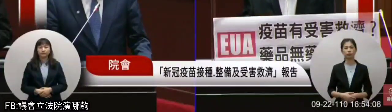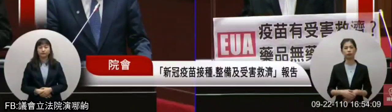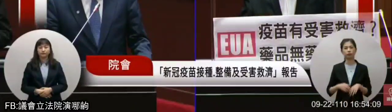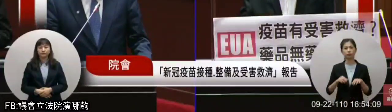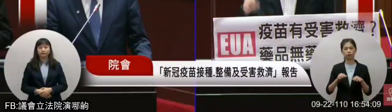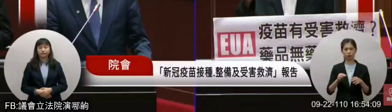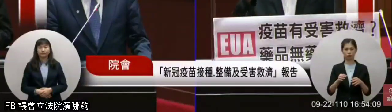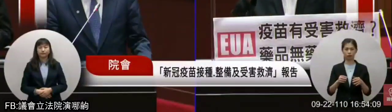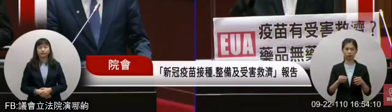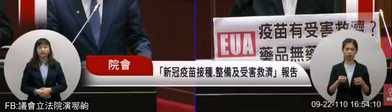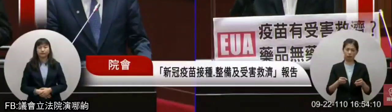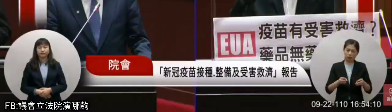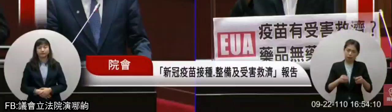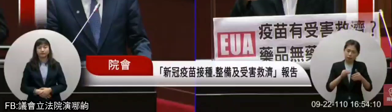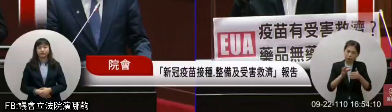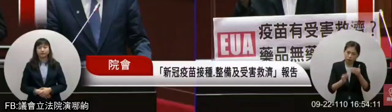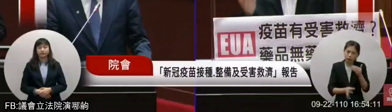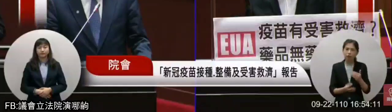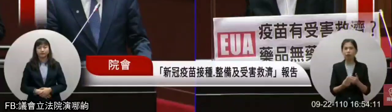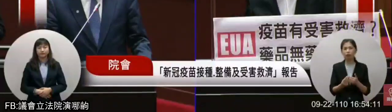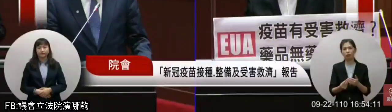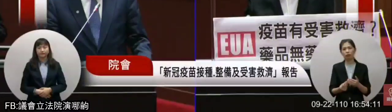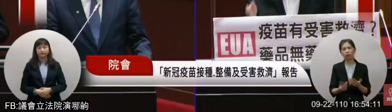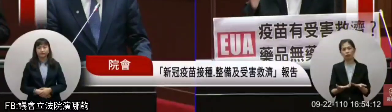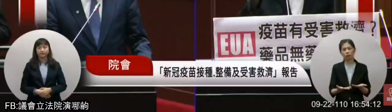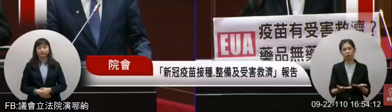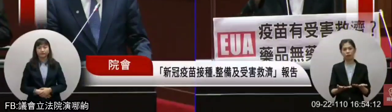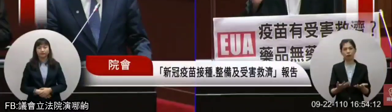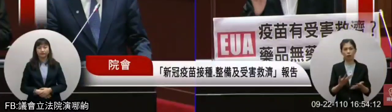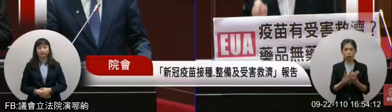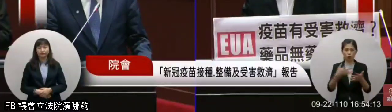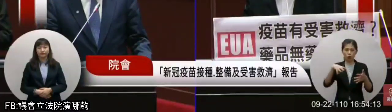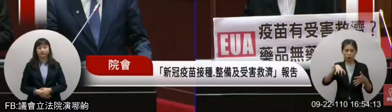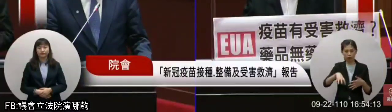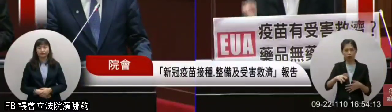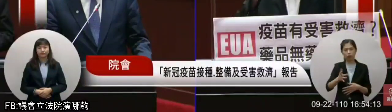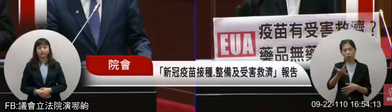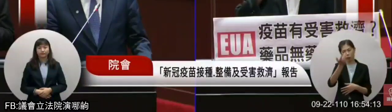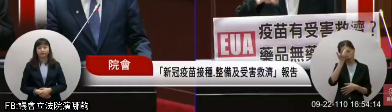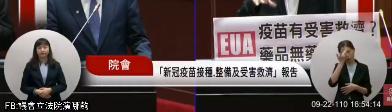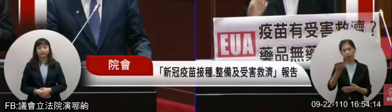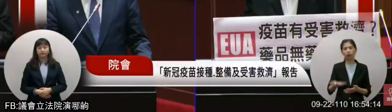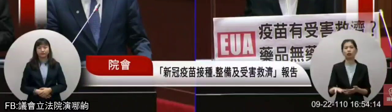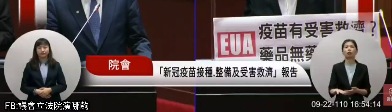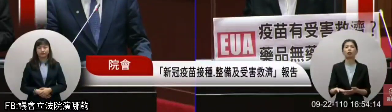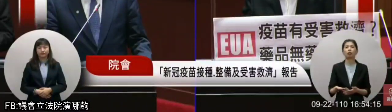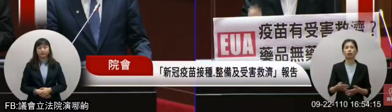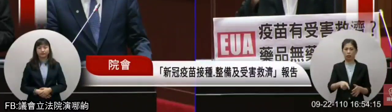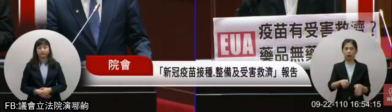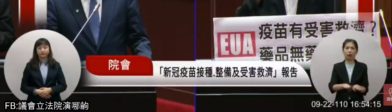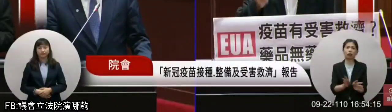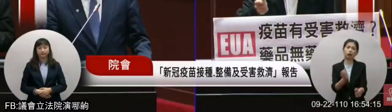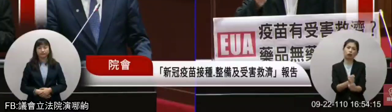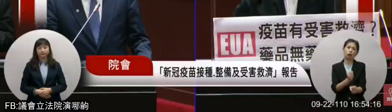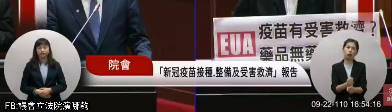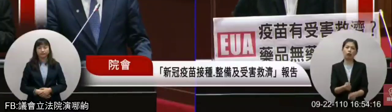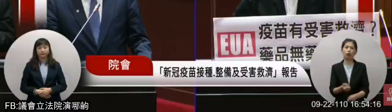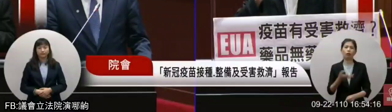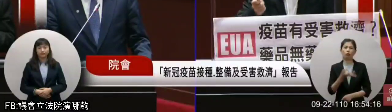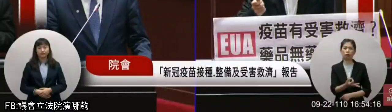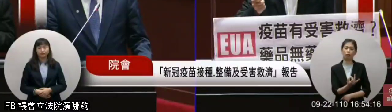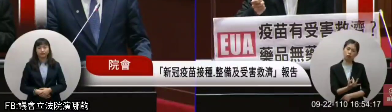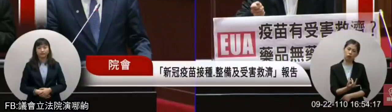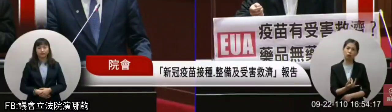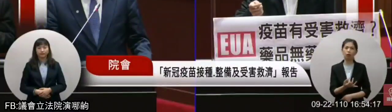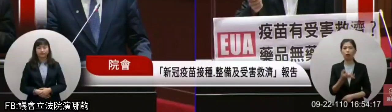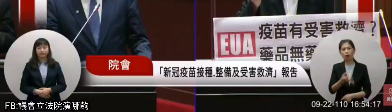议，然后你们那个网上签了也签不出来，一切都是空的。然后他已经执行了，你现在付他多少钱或不